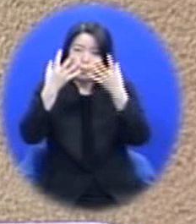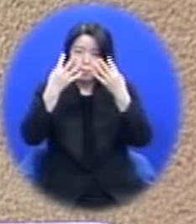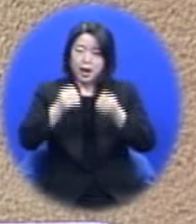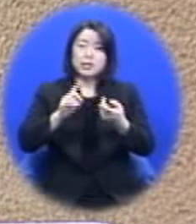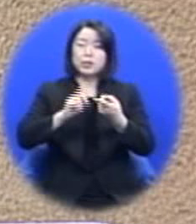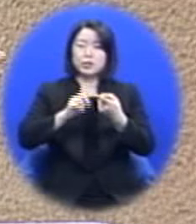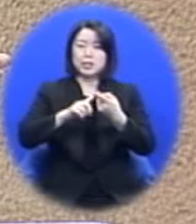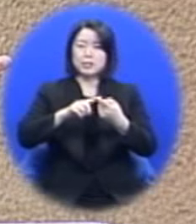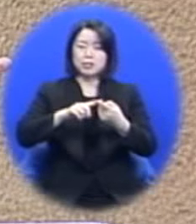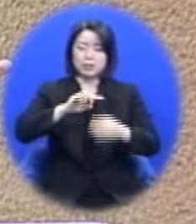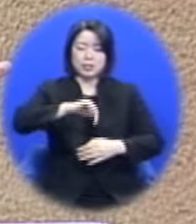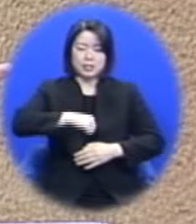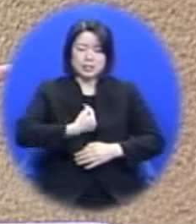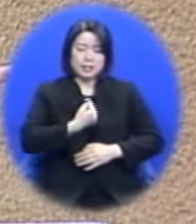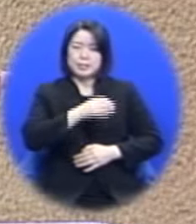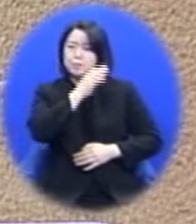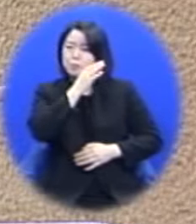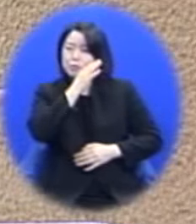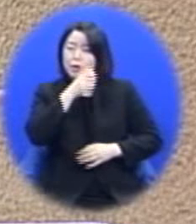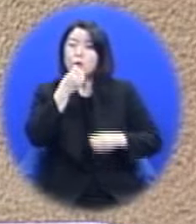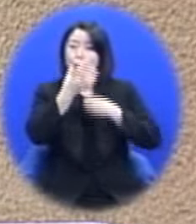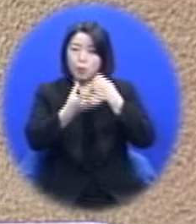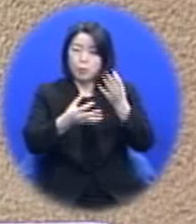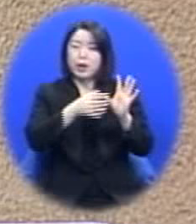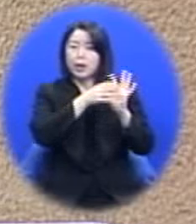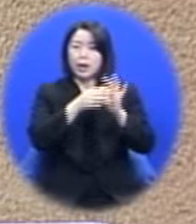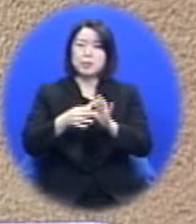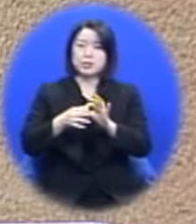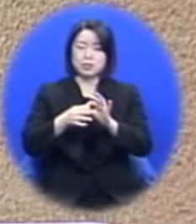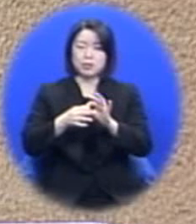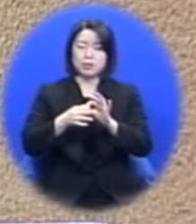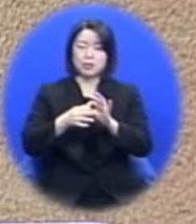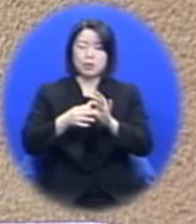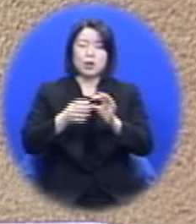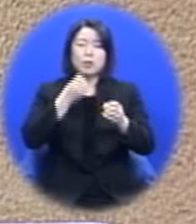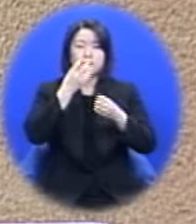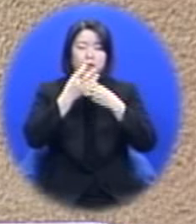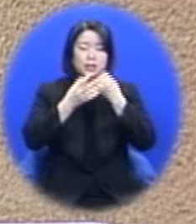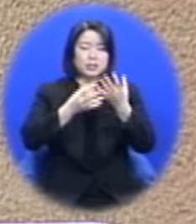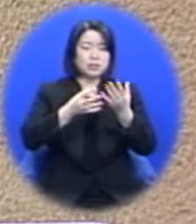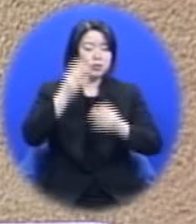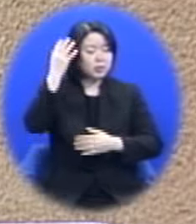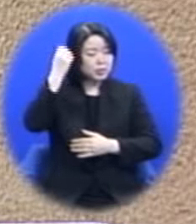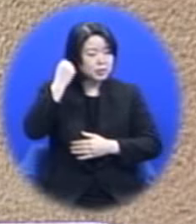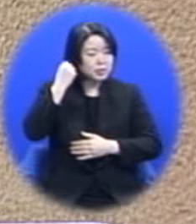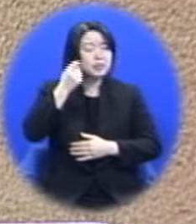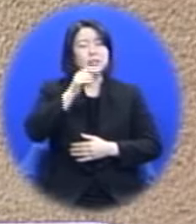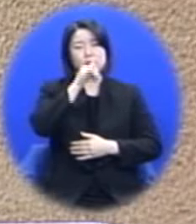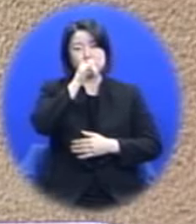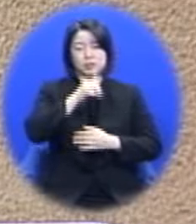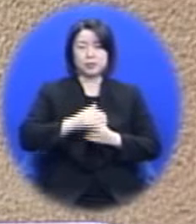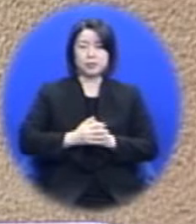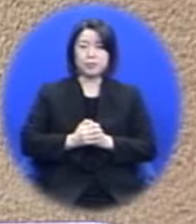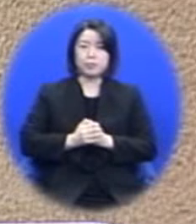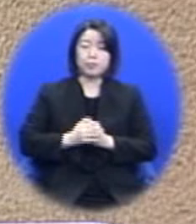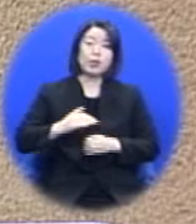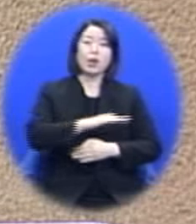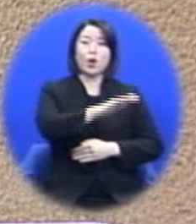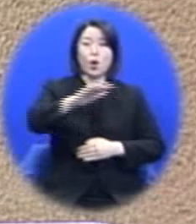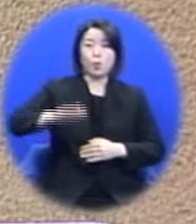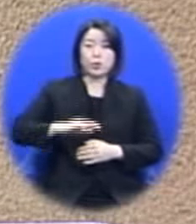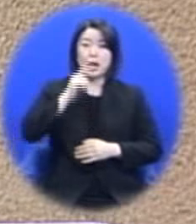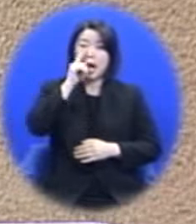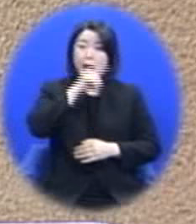그런 부끄러운 자신의 고백까지 하면서 간증하는 것을 인상 깊게 들었었습니다. 우리가